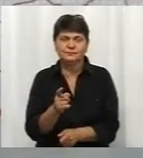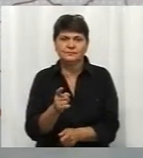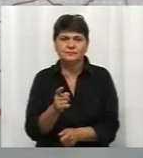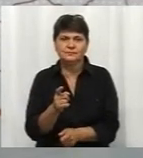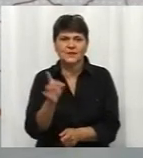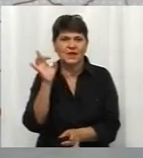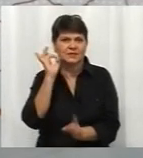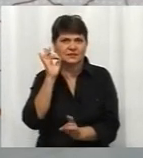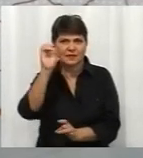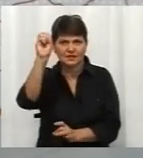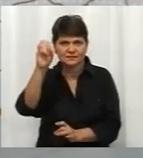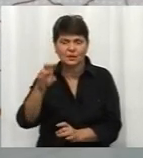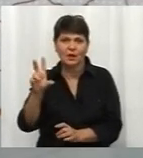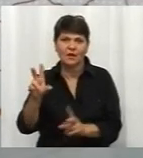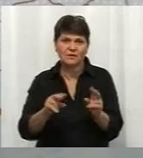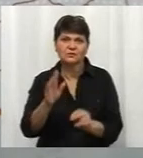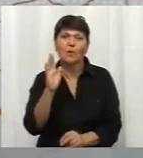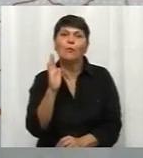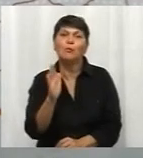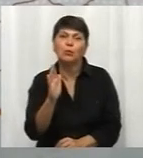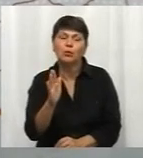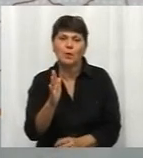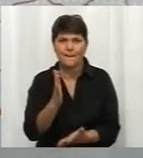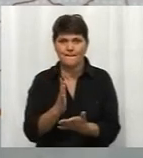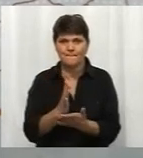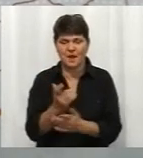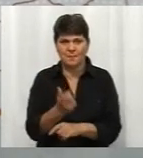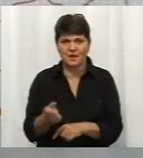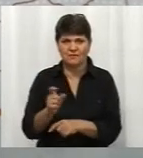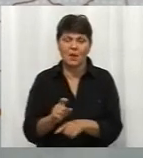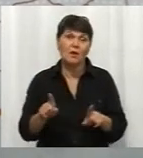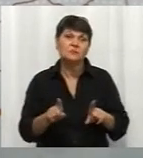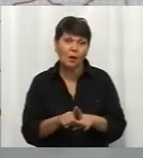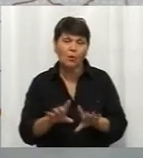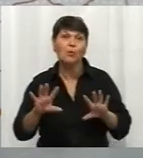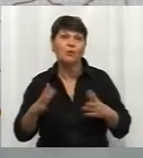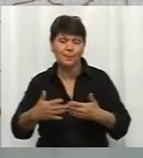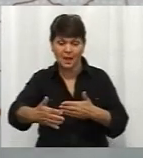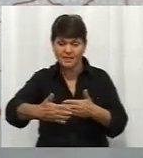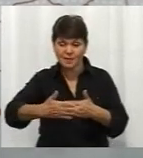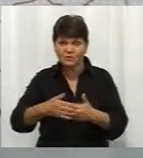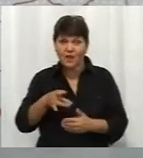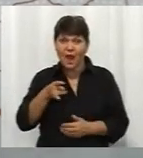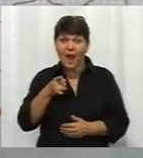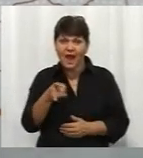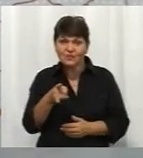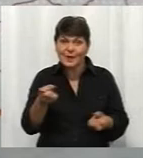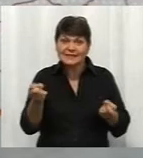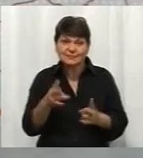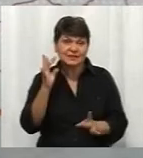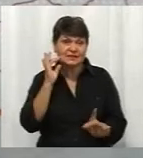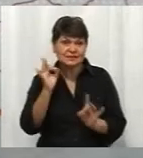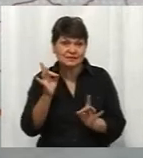керуючись сигналом світлофора, він вважає, що він має перевагу. В такому випадку, наближаючись автомобіль із